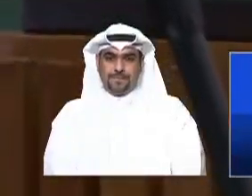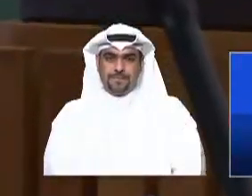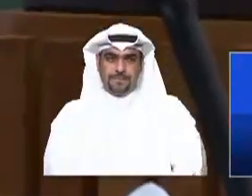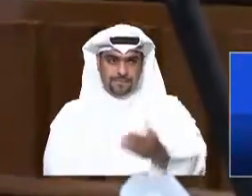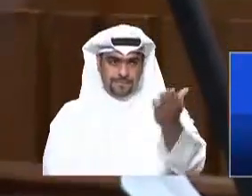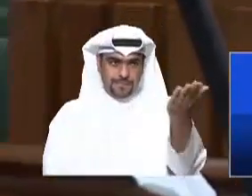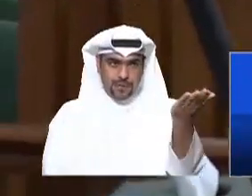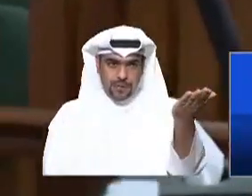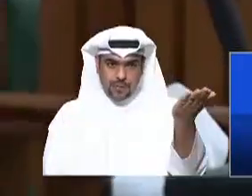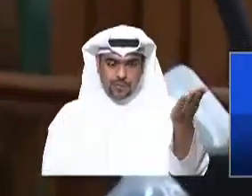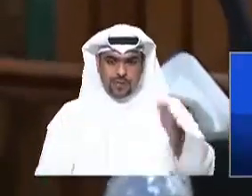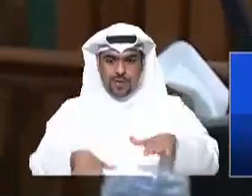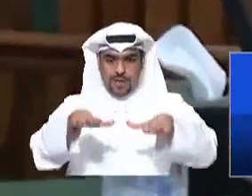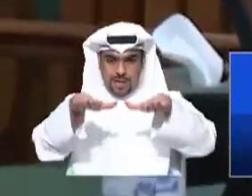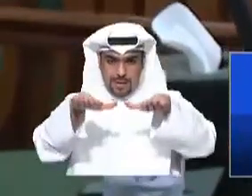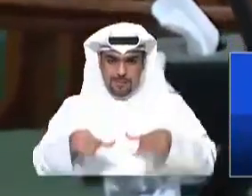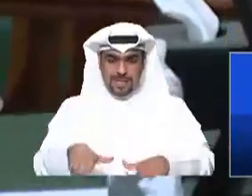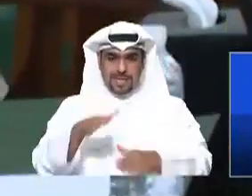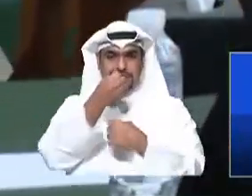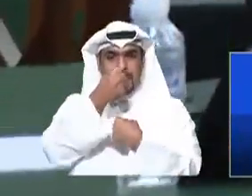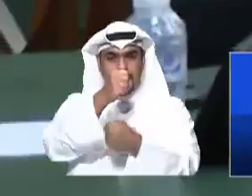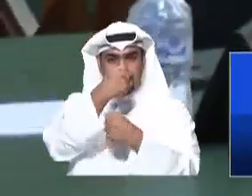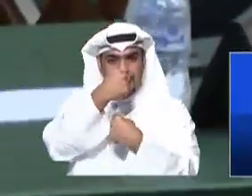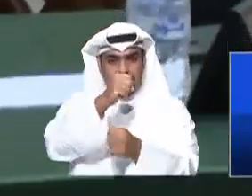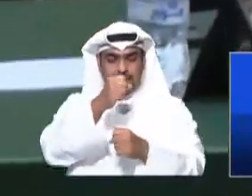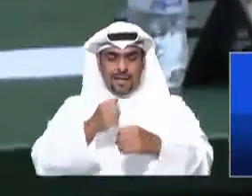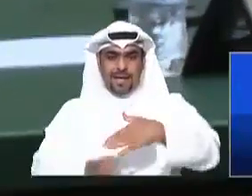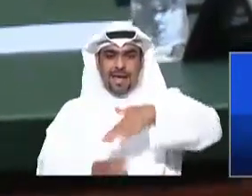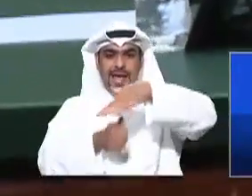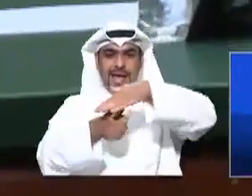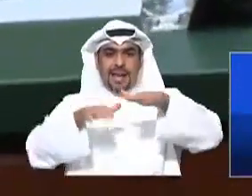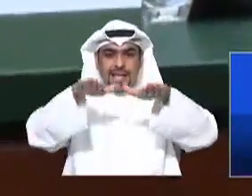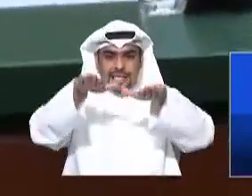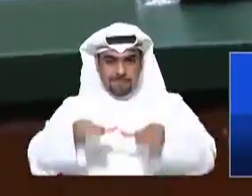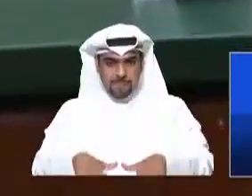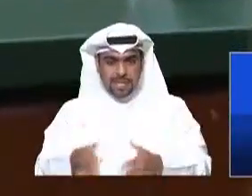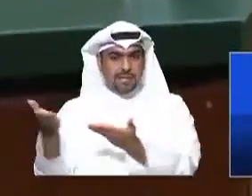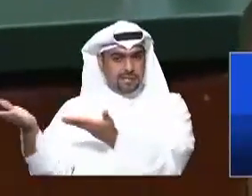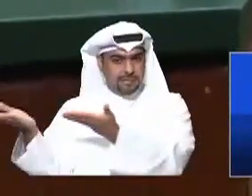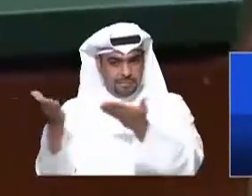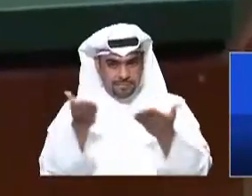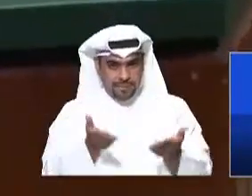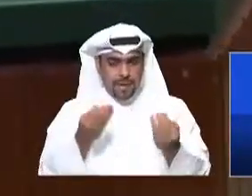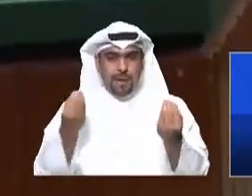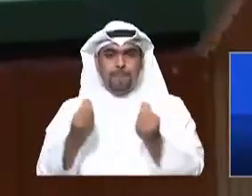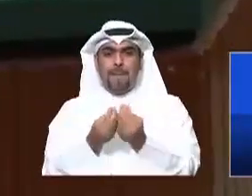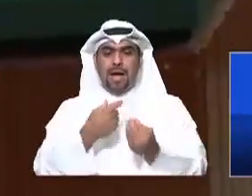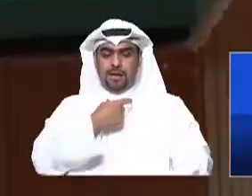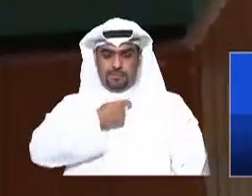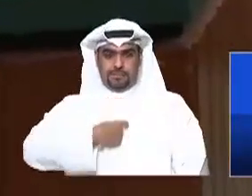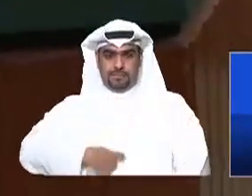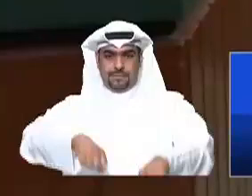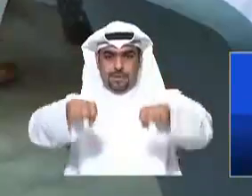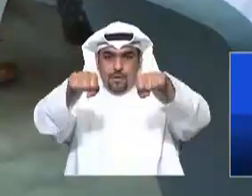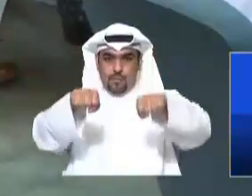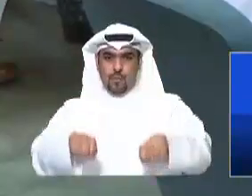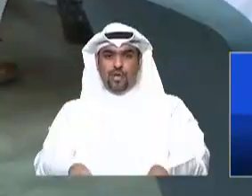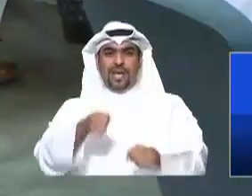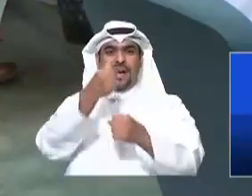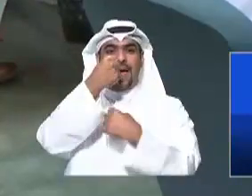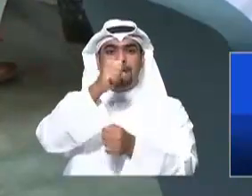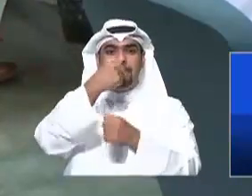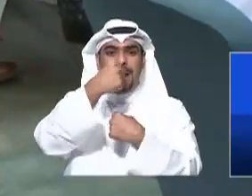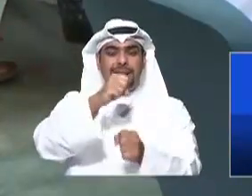برئاسة عبد الله المحري وبحضور مدير عام بلدية الكويت المهندس أحمد المنفوحي، عقدت الجلسة الثانية